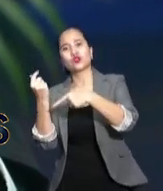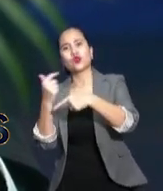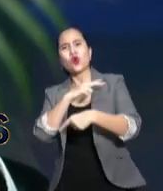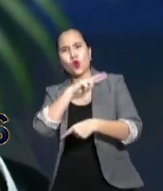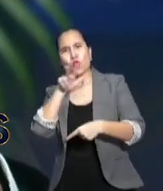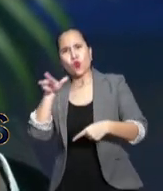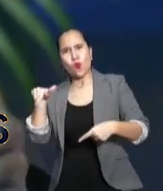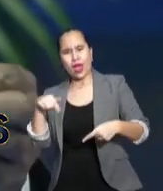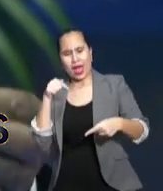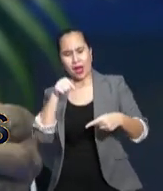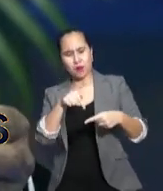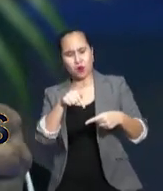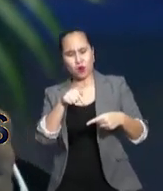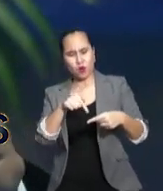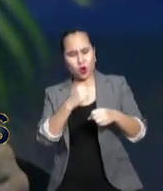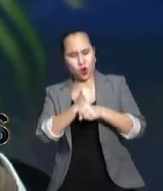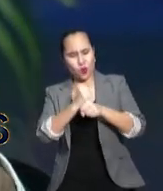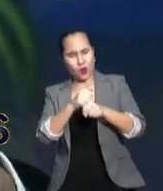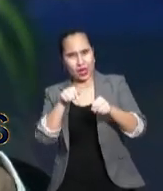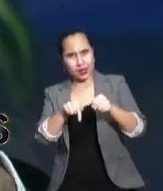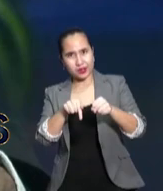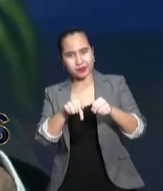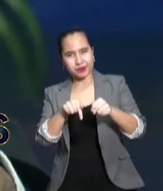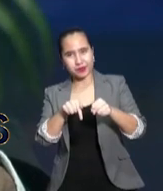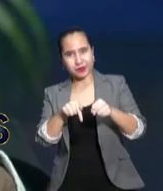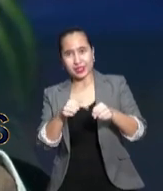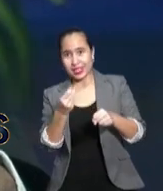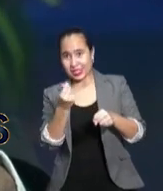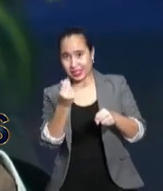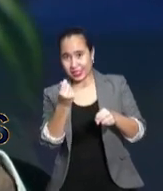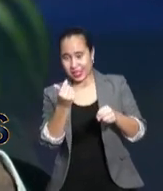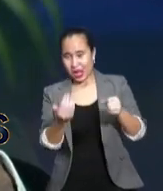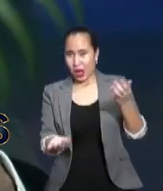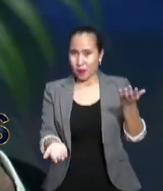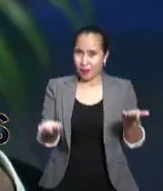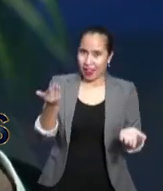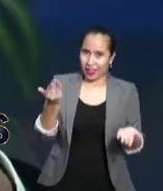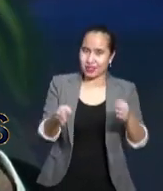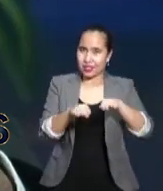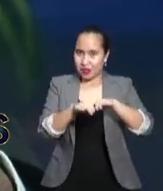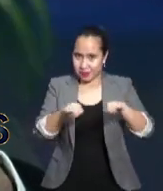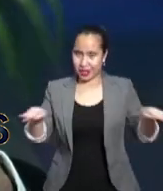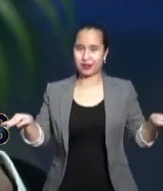afgelopen tijd en we hebben de maatschappelijke geldhoeveelheid weer in balans gebracht.